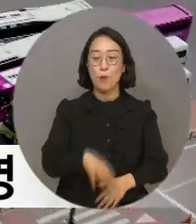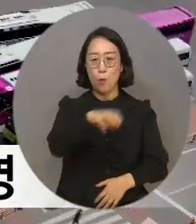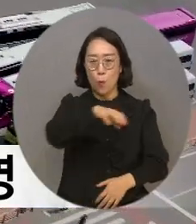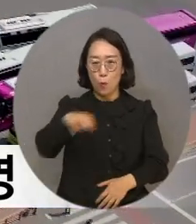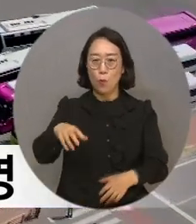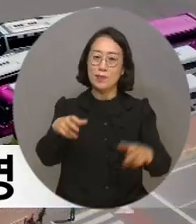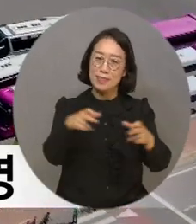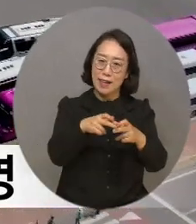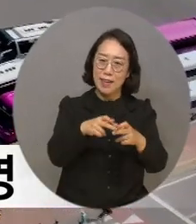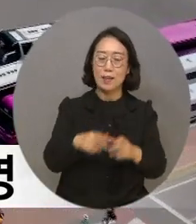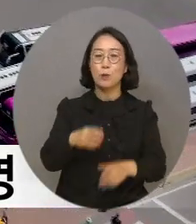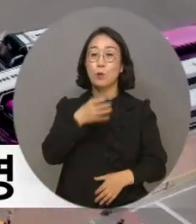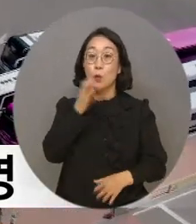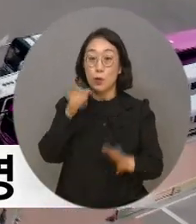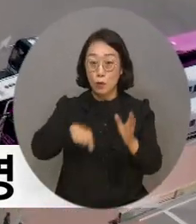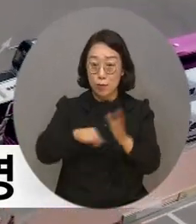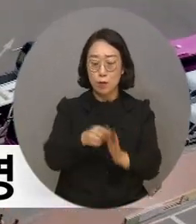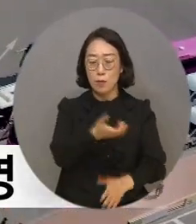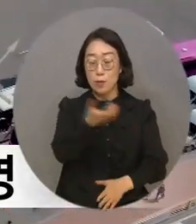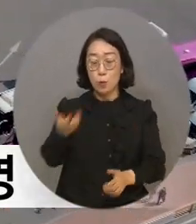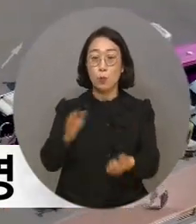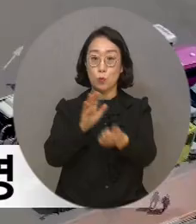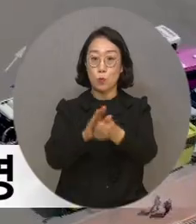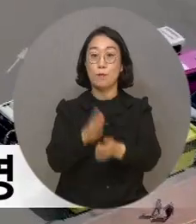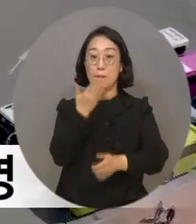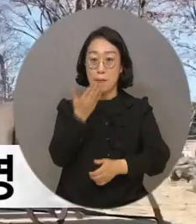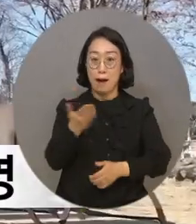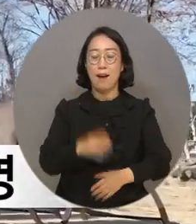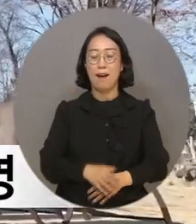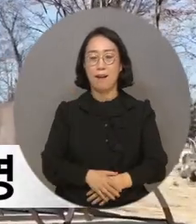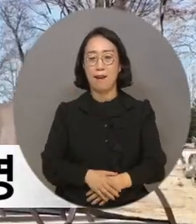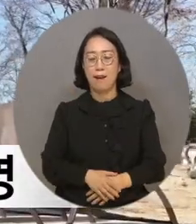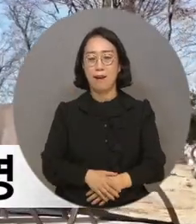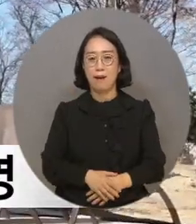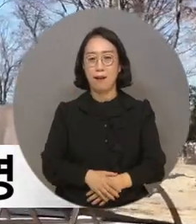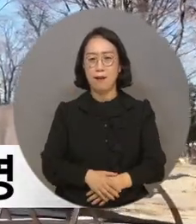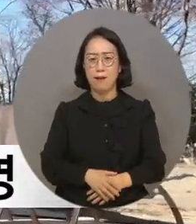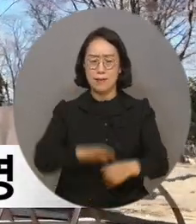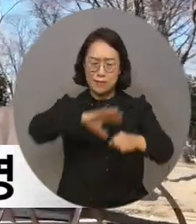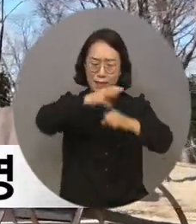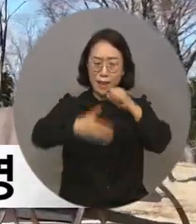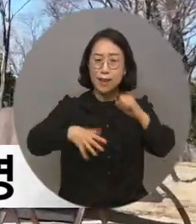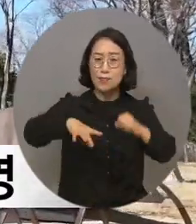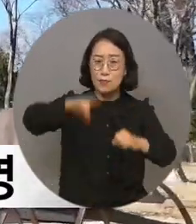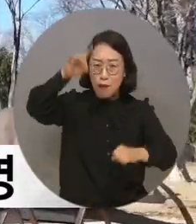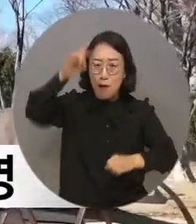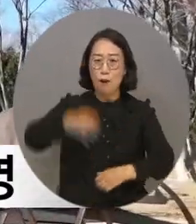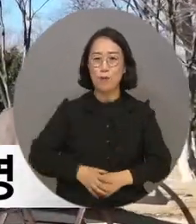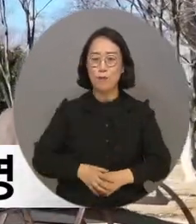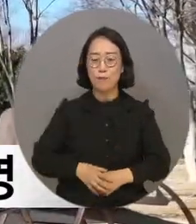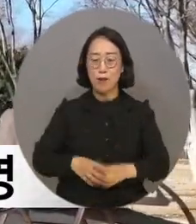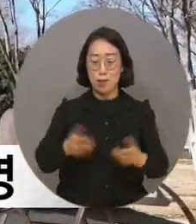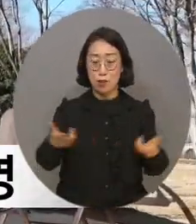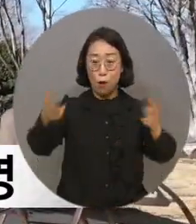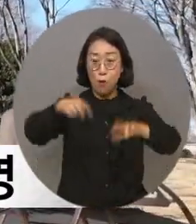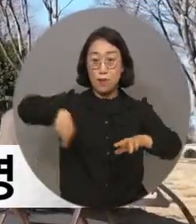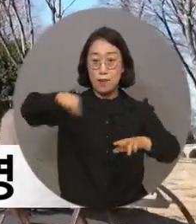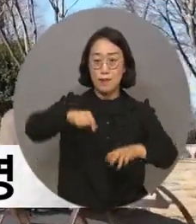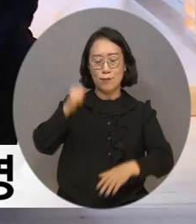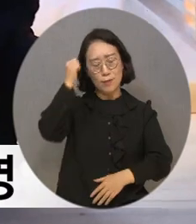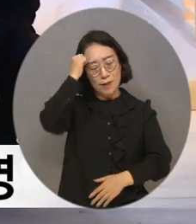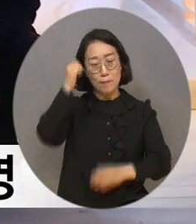전용 주차장에서부터 이동 서비스도 제공합니다. 세계 최초로 국가정원 내에서 하룻밤을 보낼 수 있는